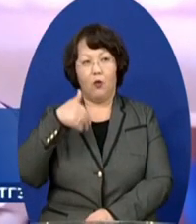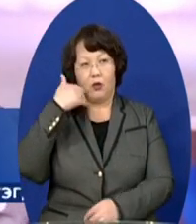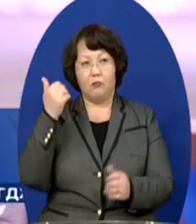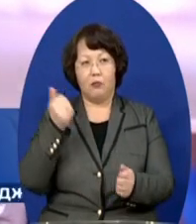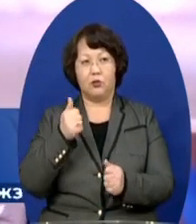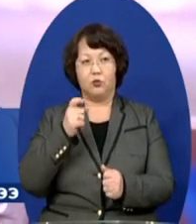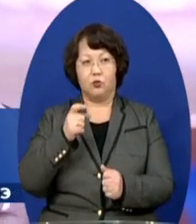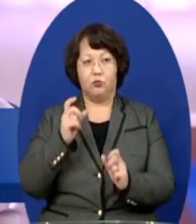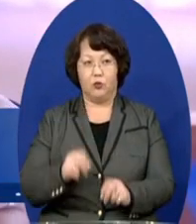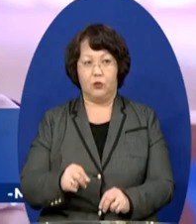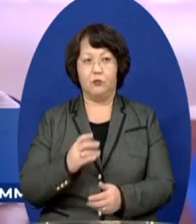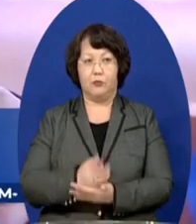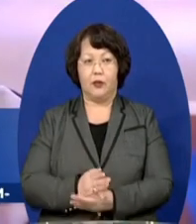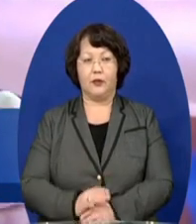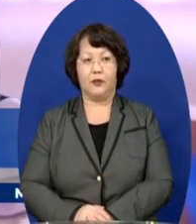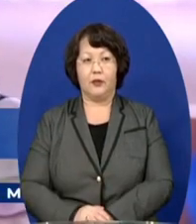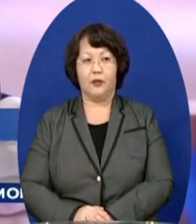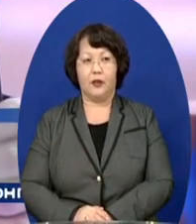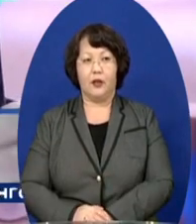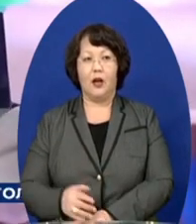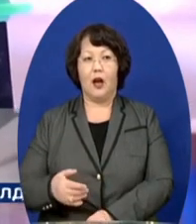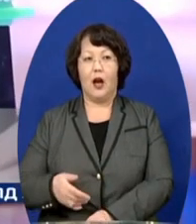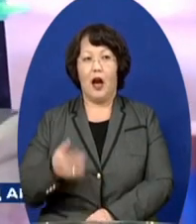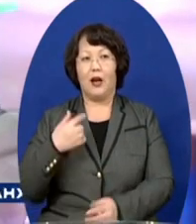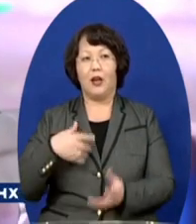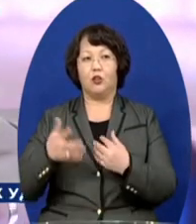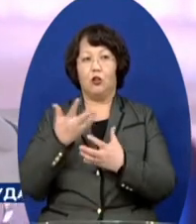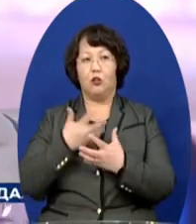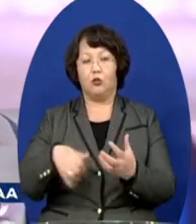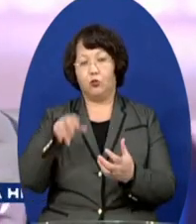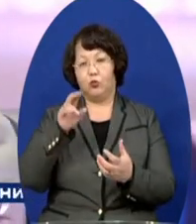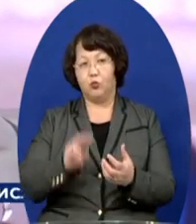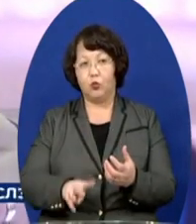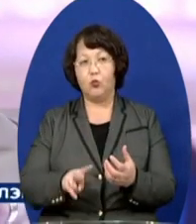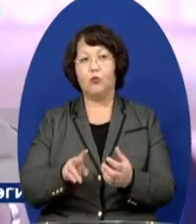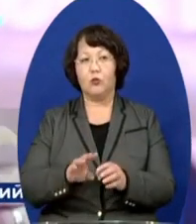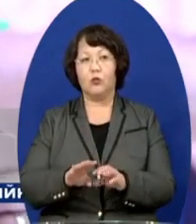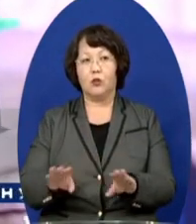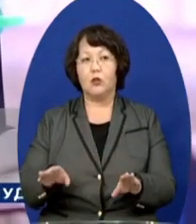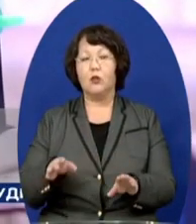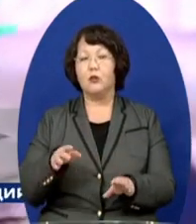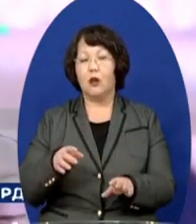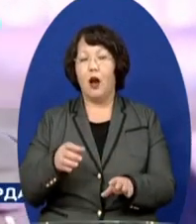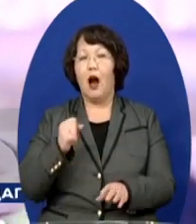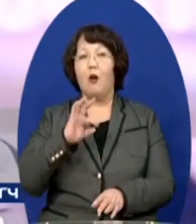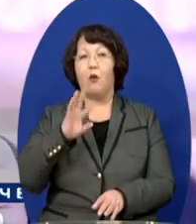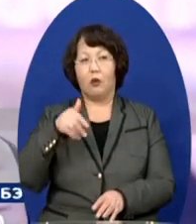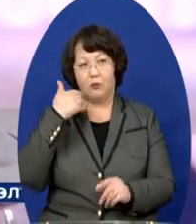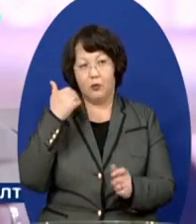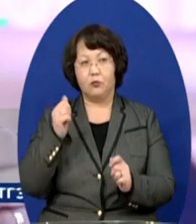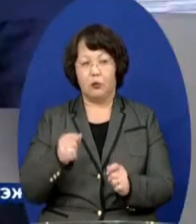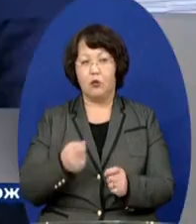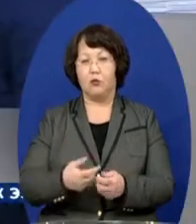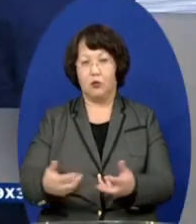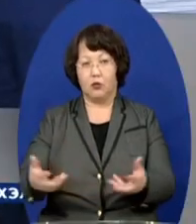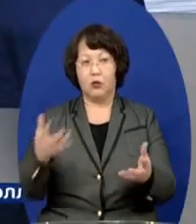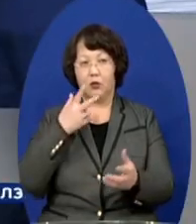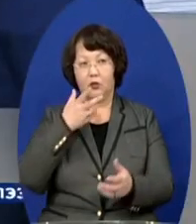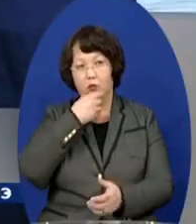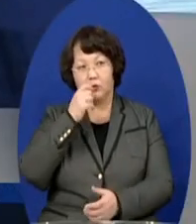болсон. Наа тодорхой араас олон сайхан дүүний тавуул болон зүйлтэй байгаад